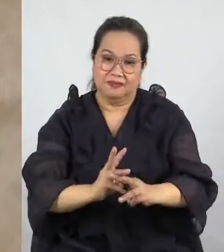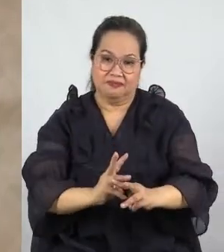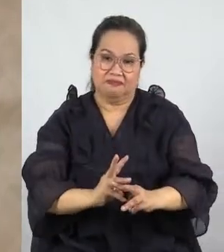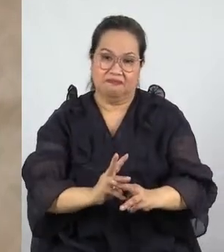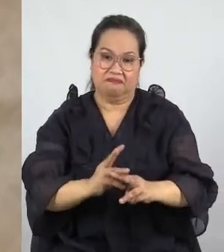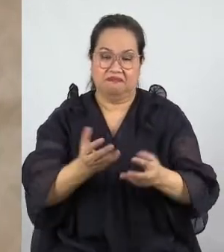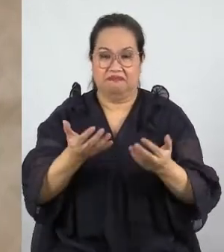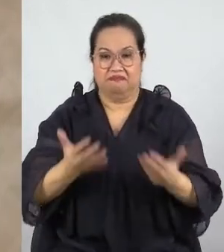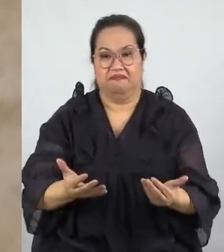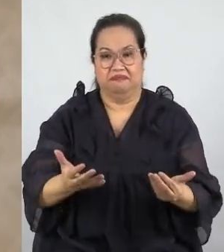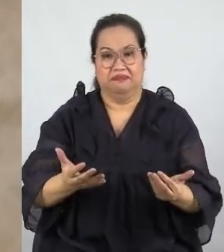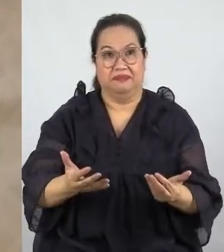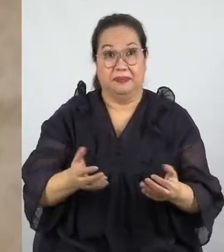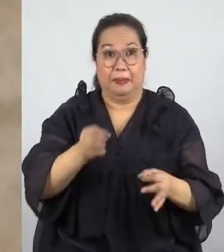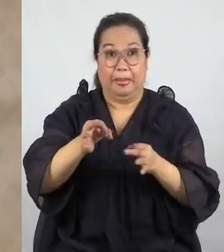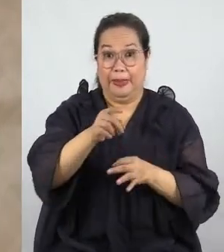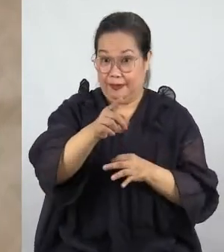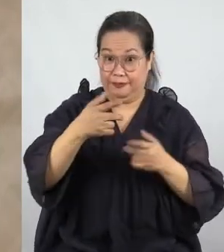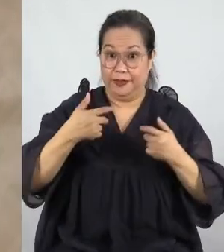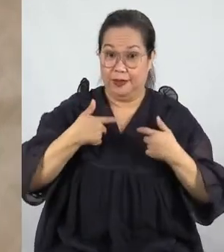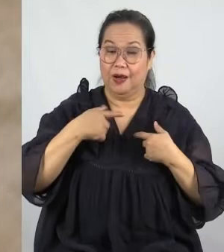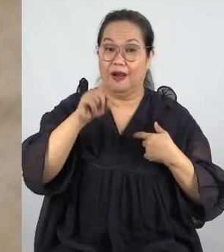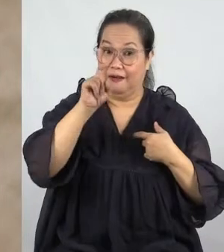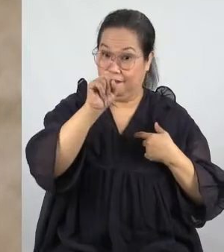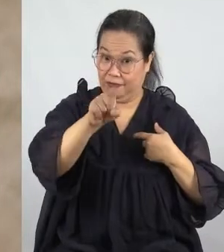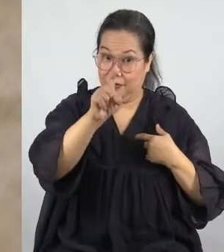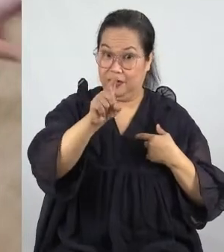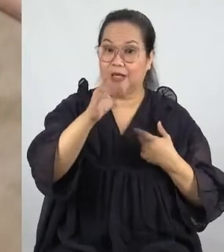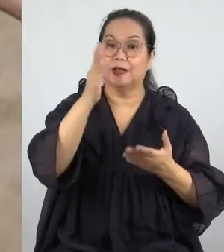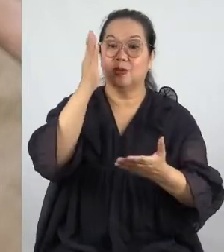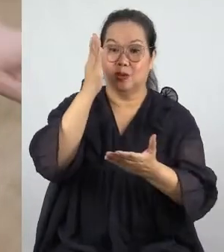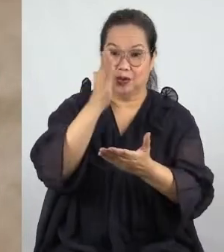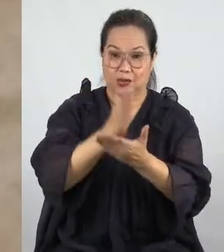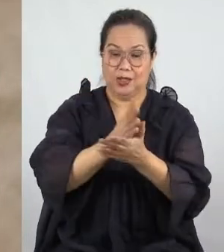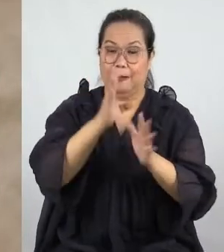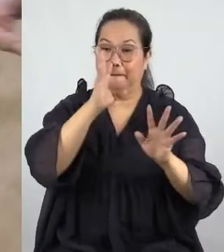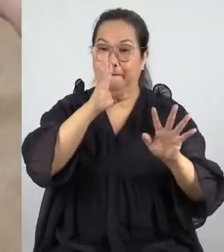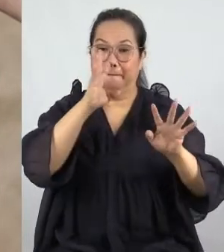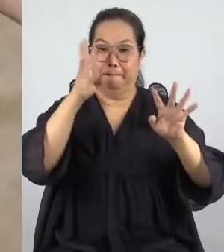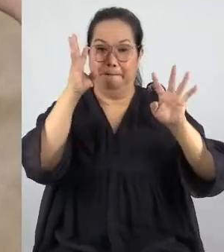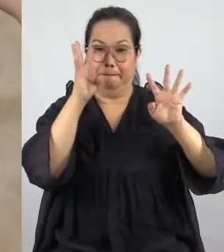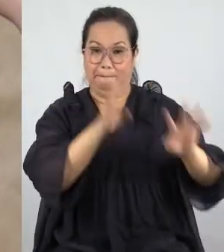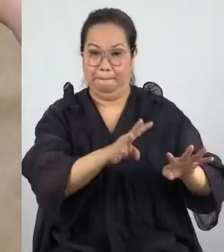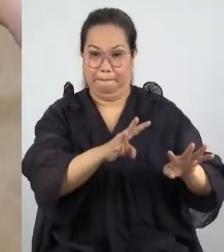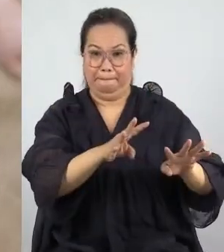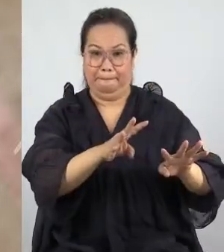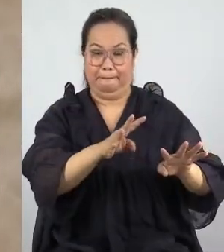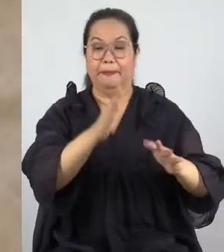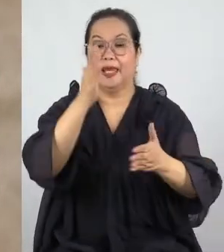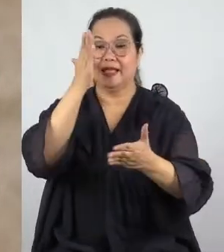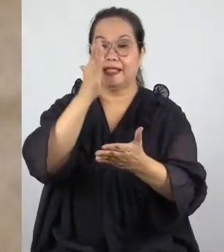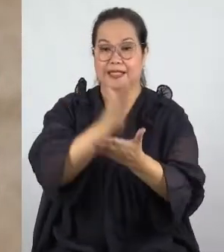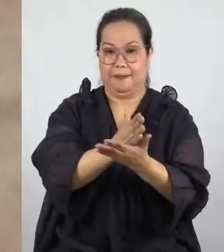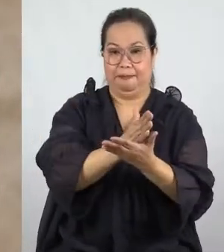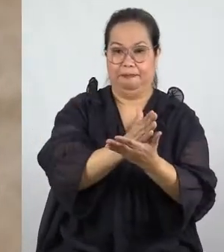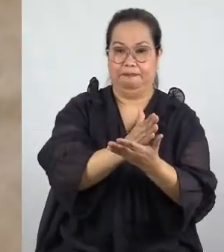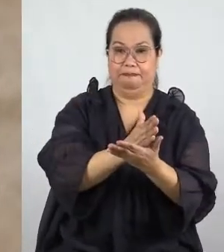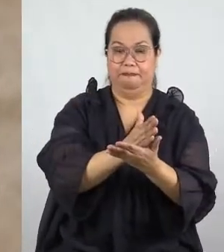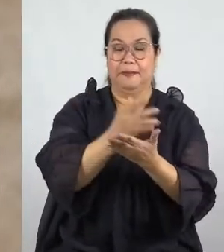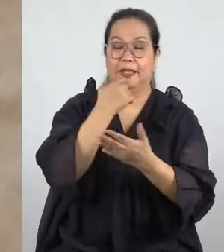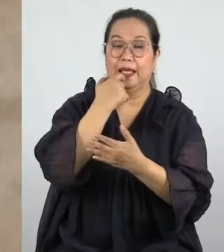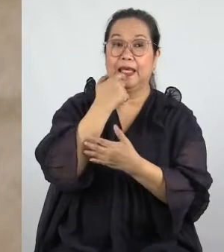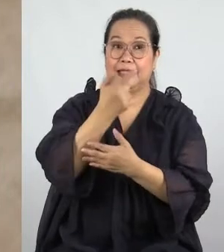Kung meron po kayong ganon, kailangan nyo pong talikuran. Yun ang sinasabi ng